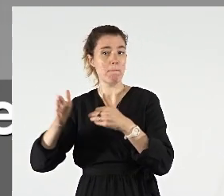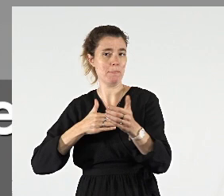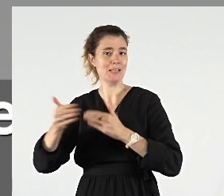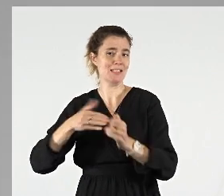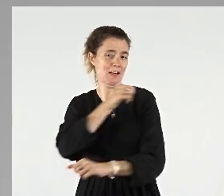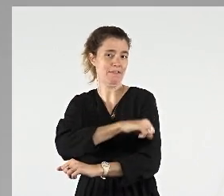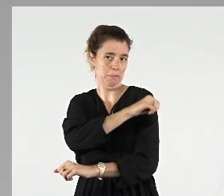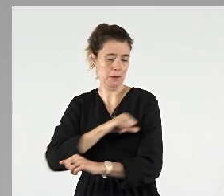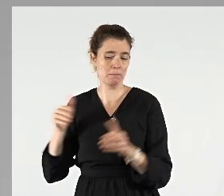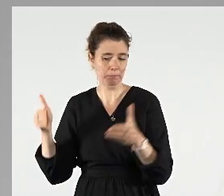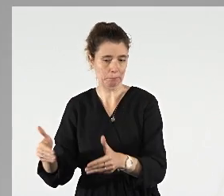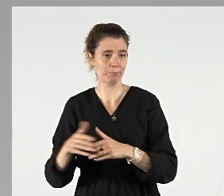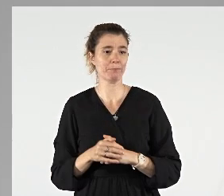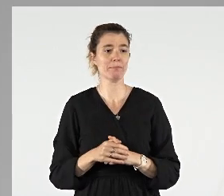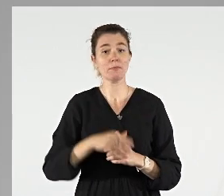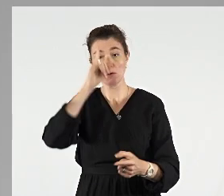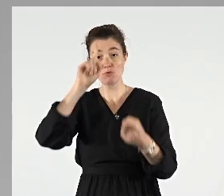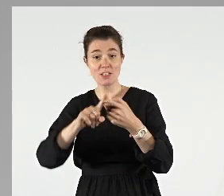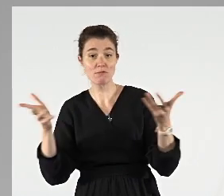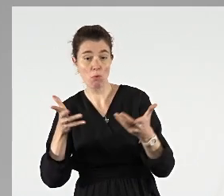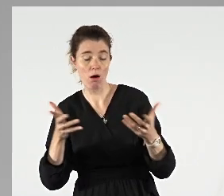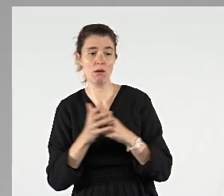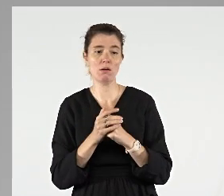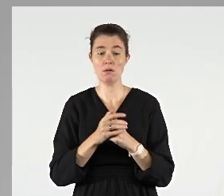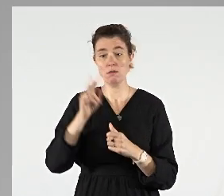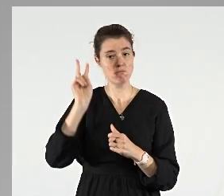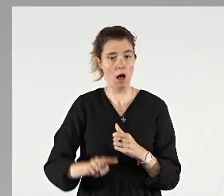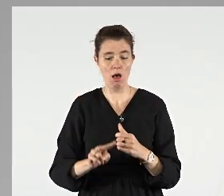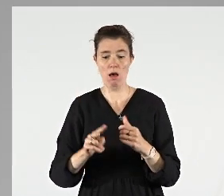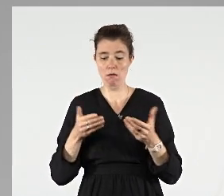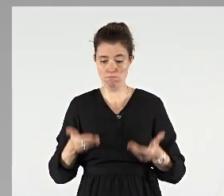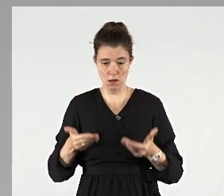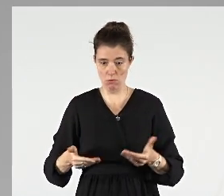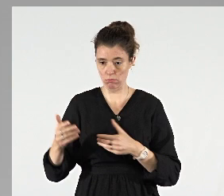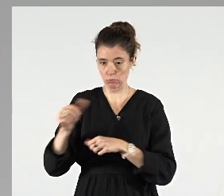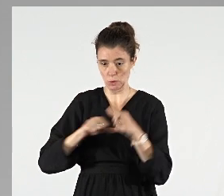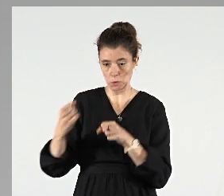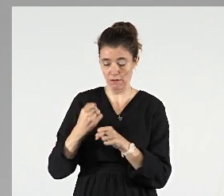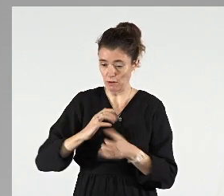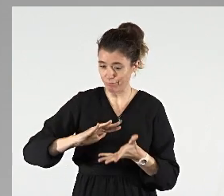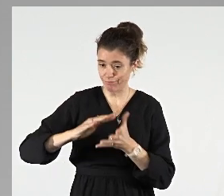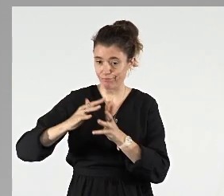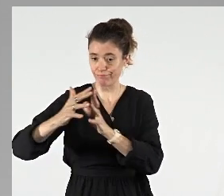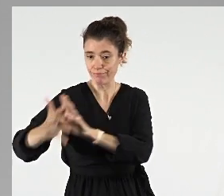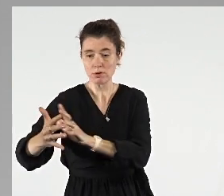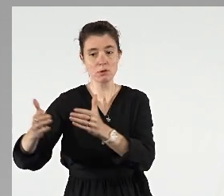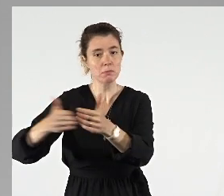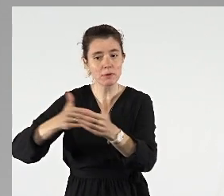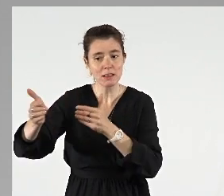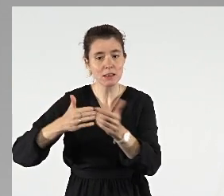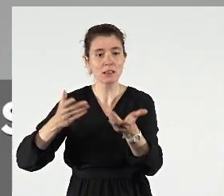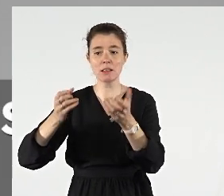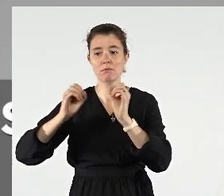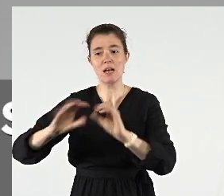L'objectif est de véritablement transformer l'exercice actuel en allant vers un métier laissant un champ d'exercice plus